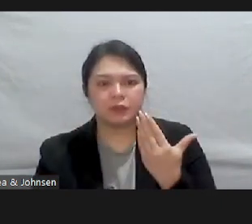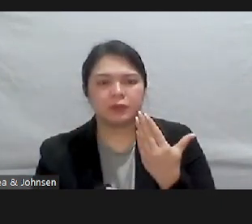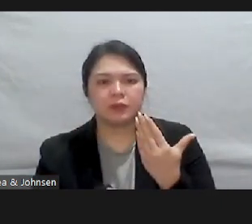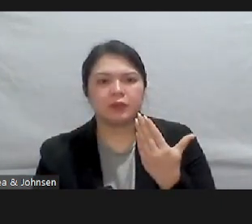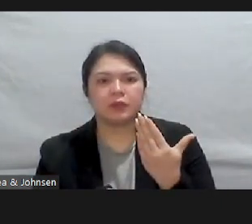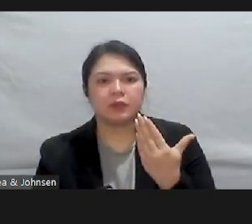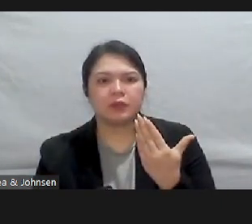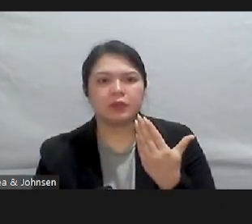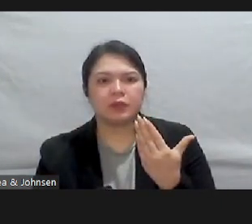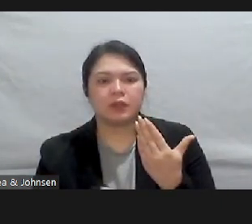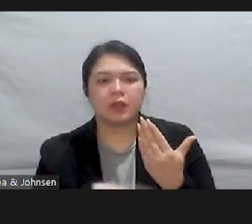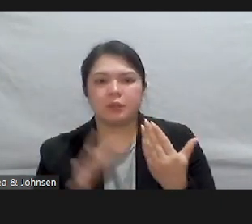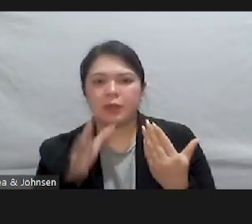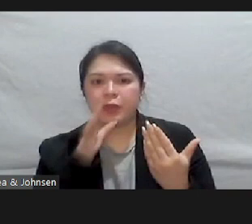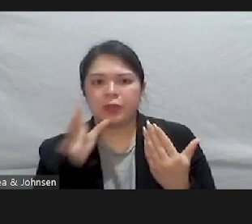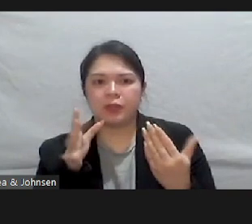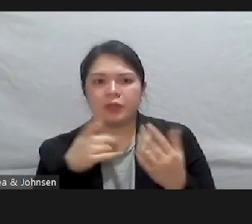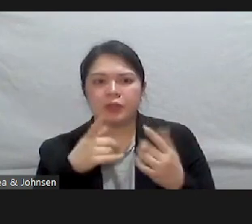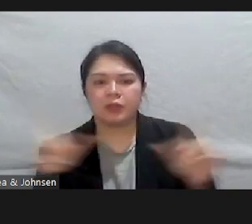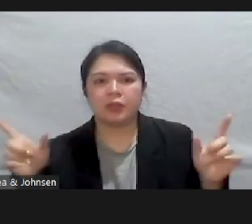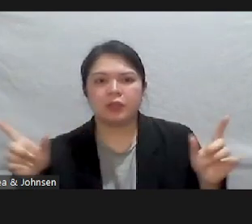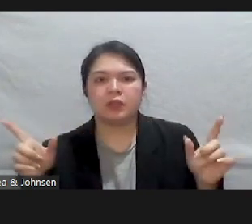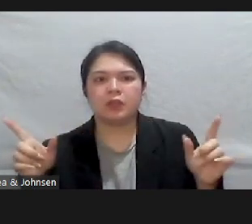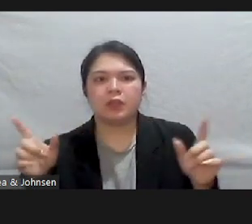mother tongue as a subject.